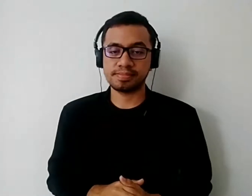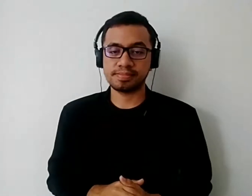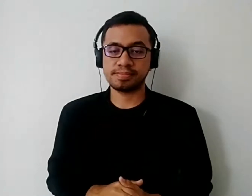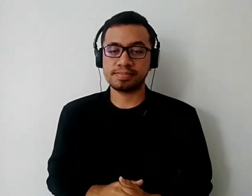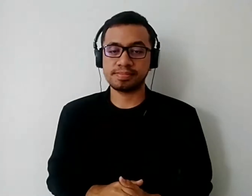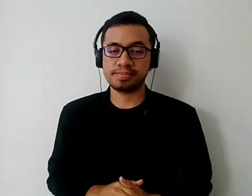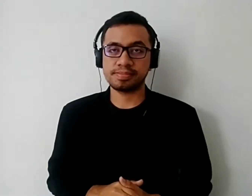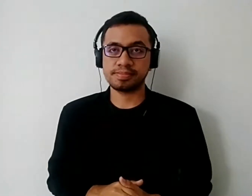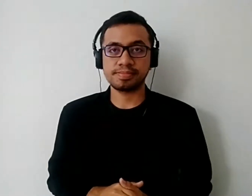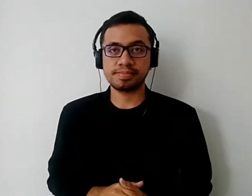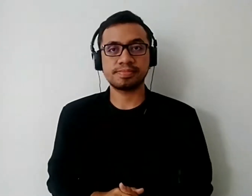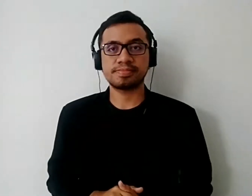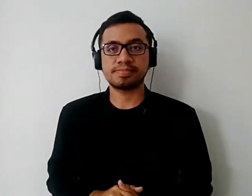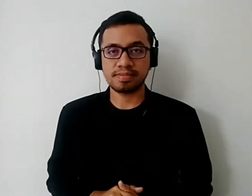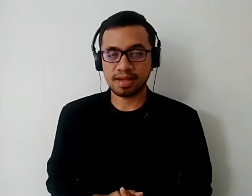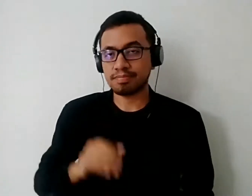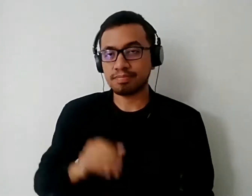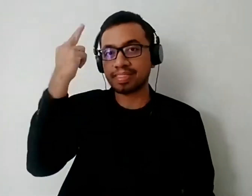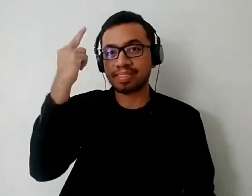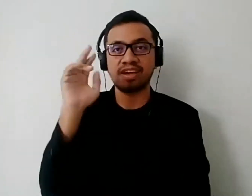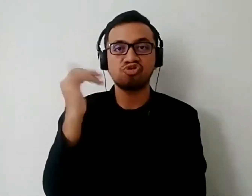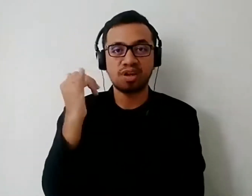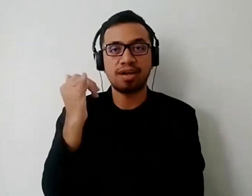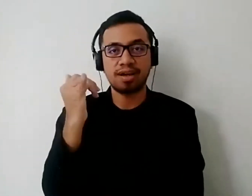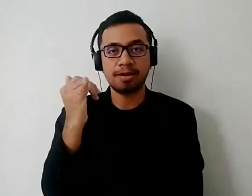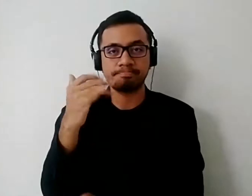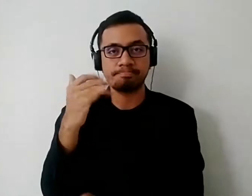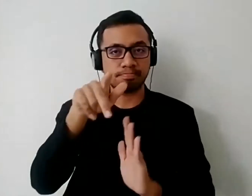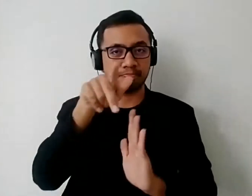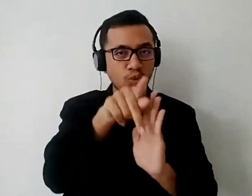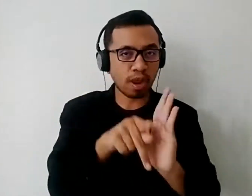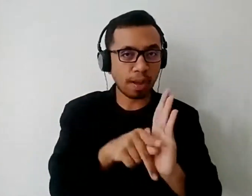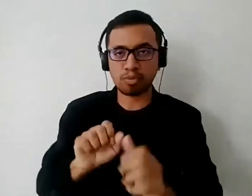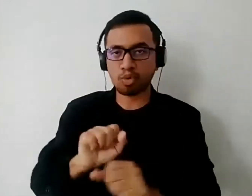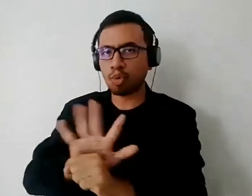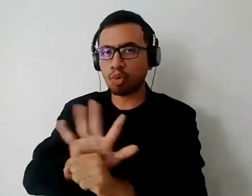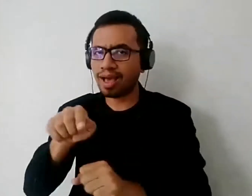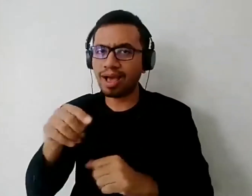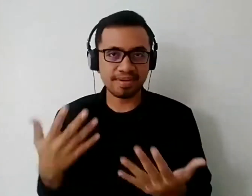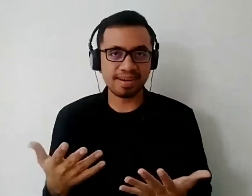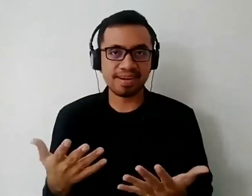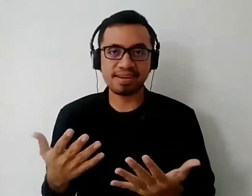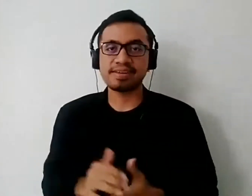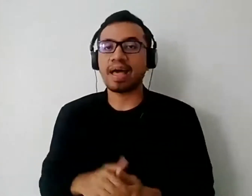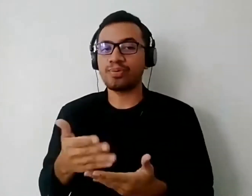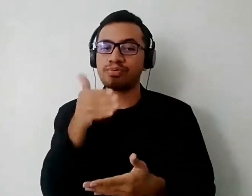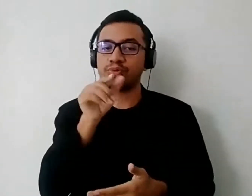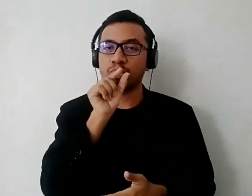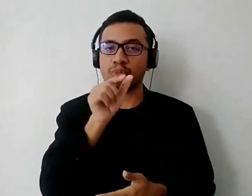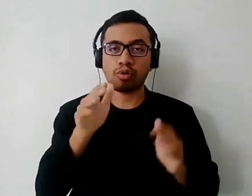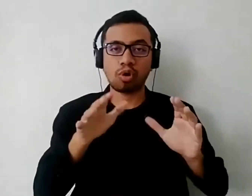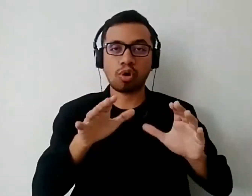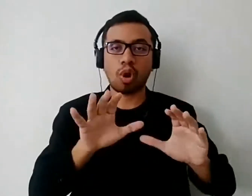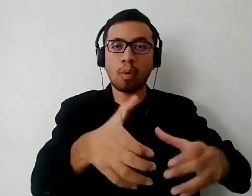apa yang dilakukan dari Pemda Daerah Istimewa Yogyakarta, ya, dalam kasus COVID ini khususnya terhadap kelompok rentan. Kemudian